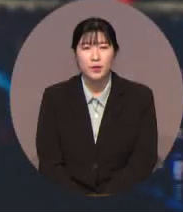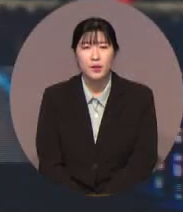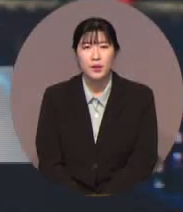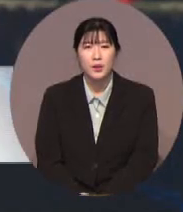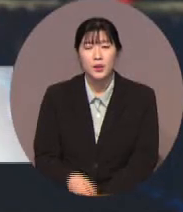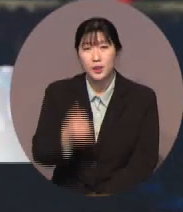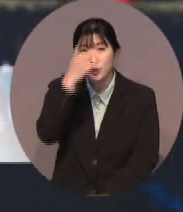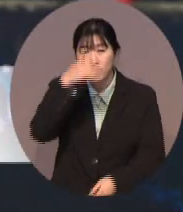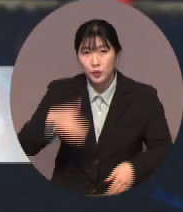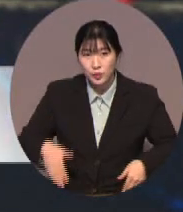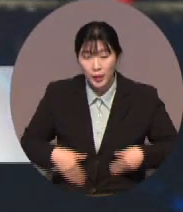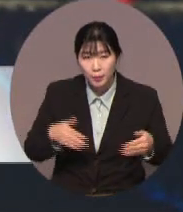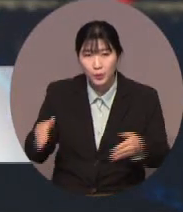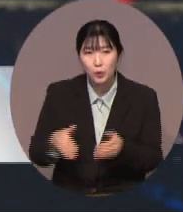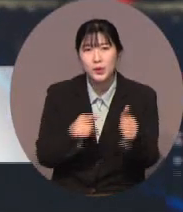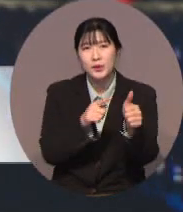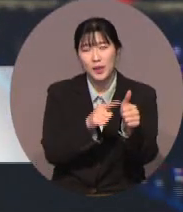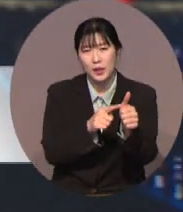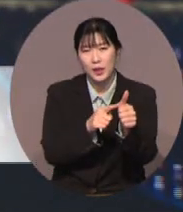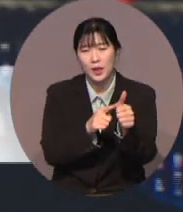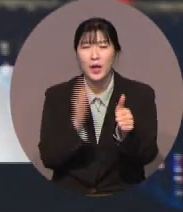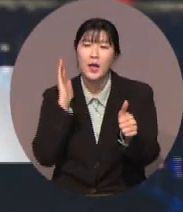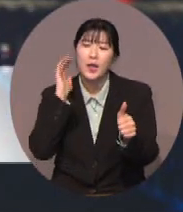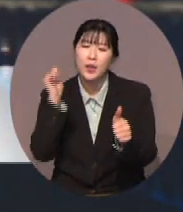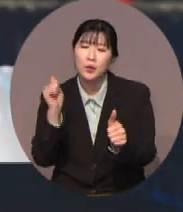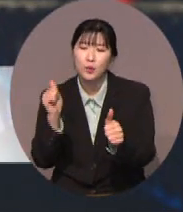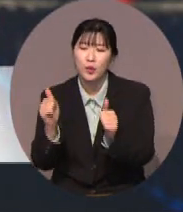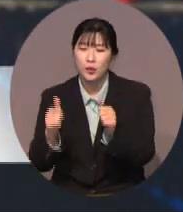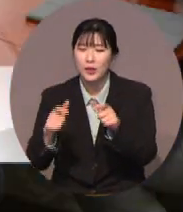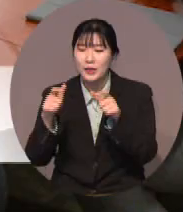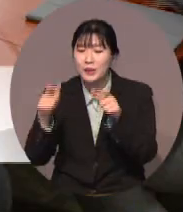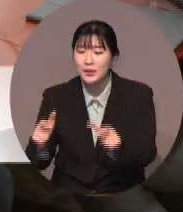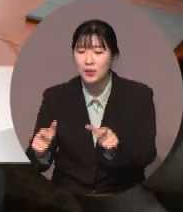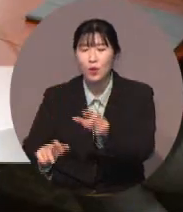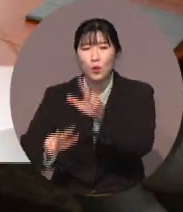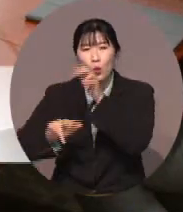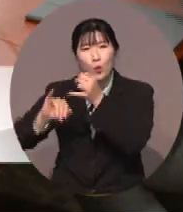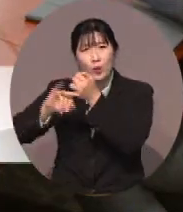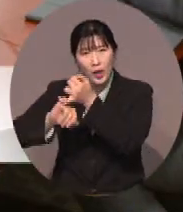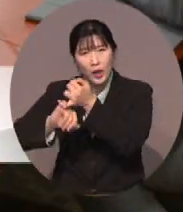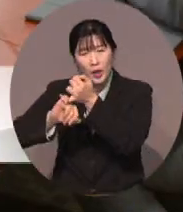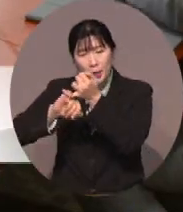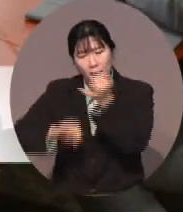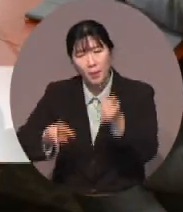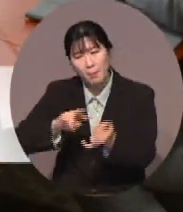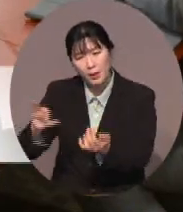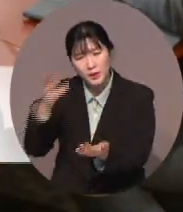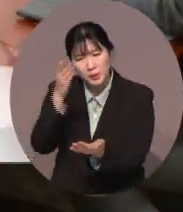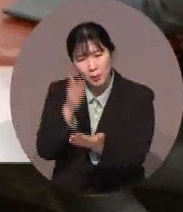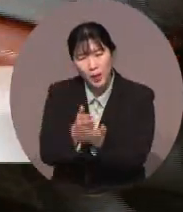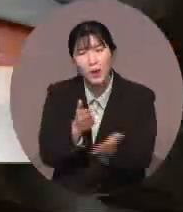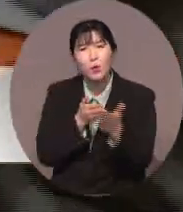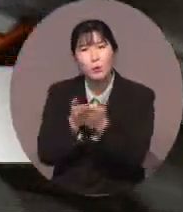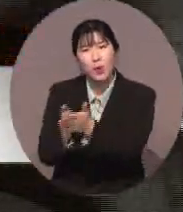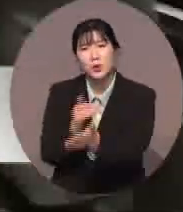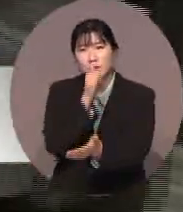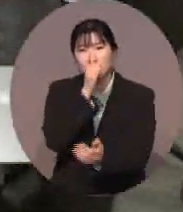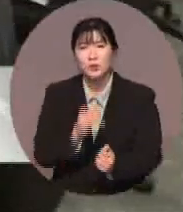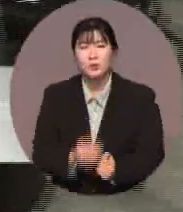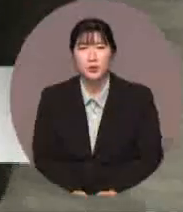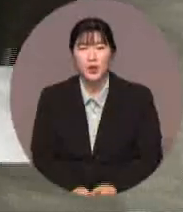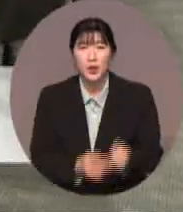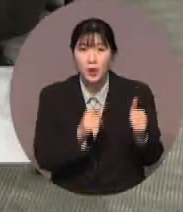김태흠 충남지사가 대통령의 지역 공약이 공모로 바뀌지 않도록 적극 대응할 것을 강조했습니다 김태음